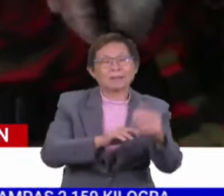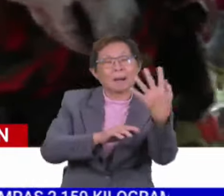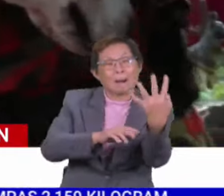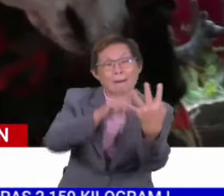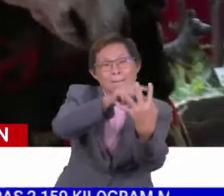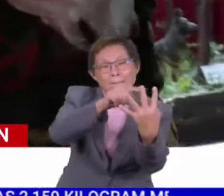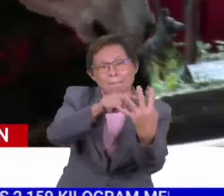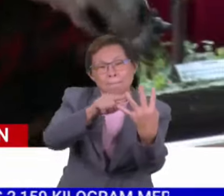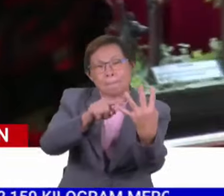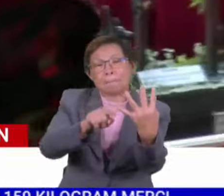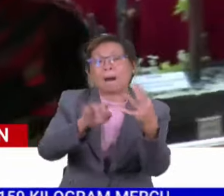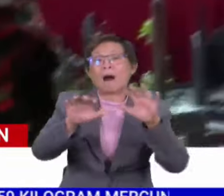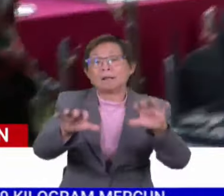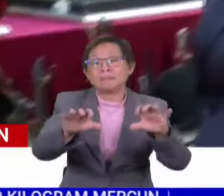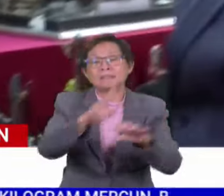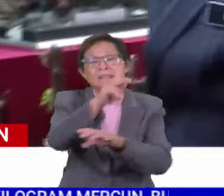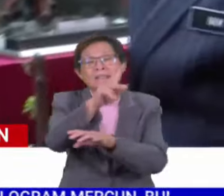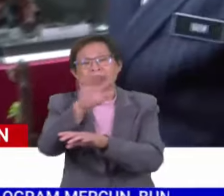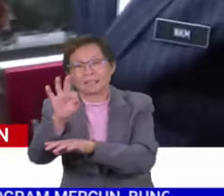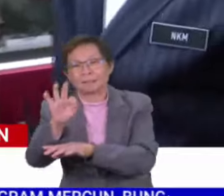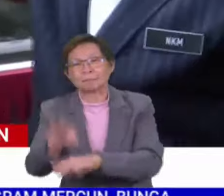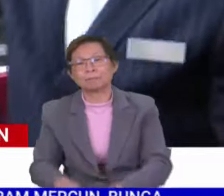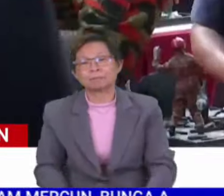Lady dan Gruz.